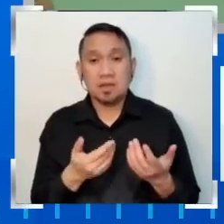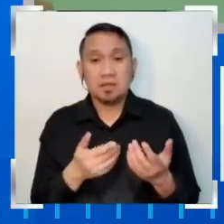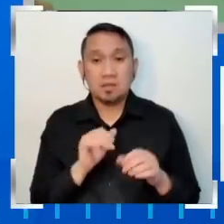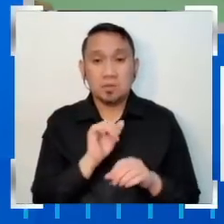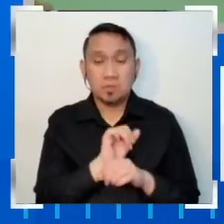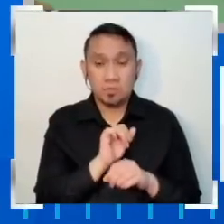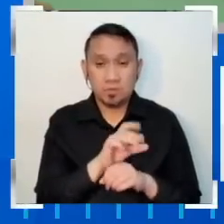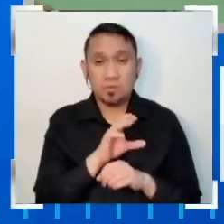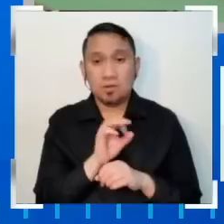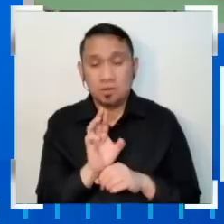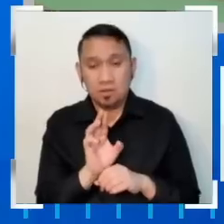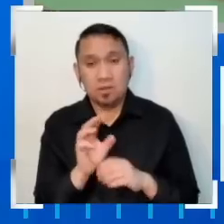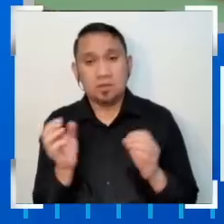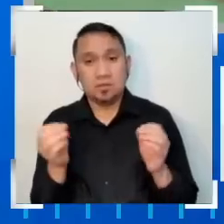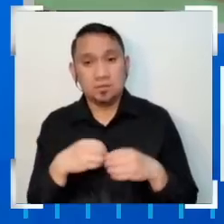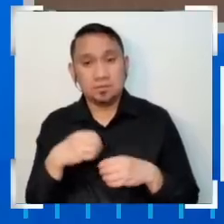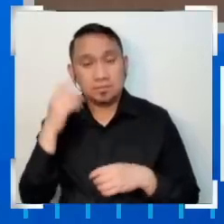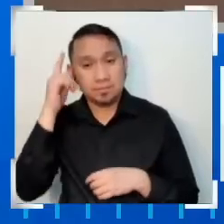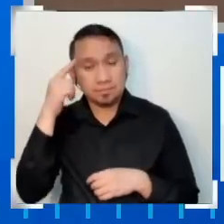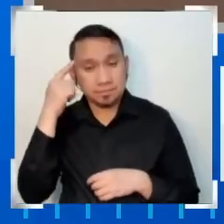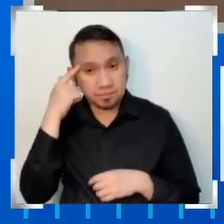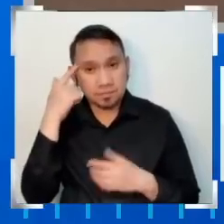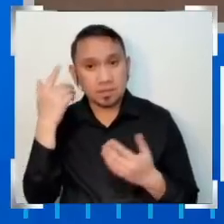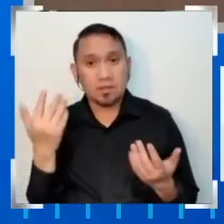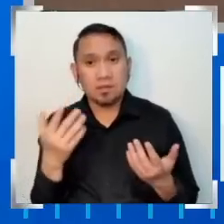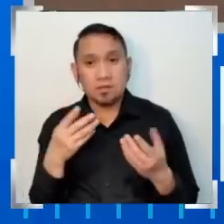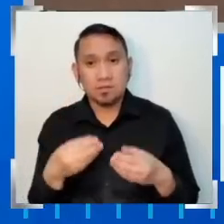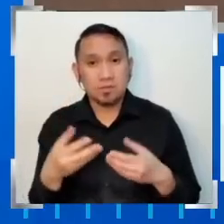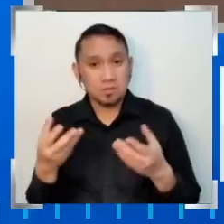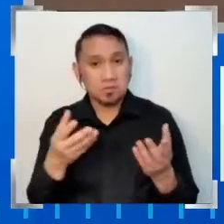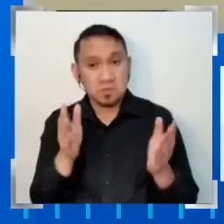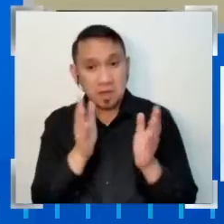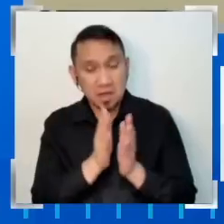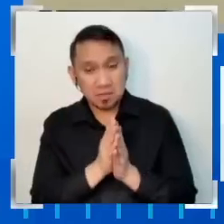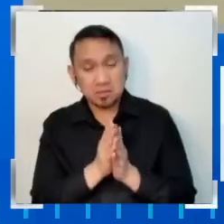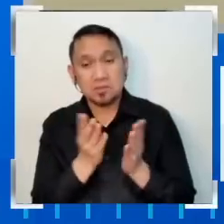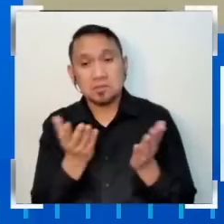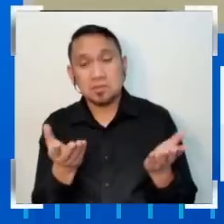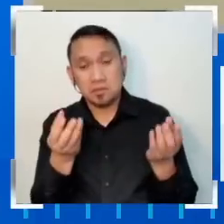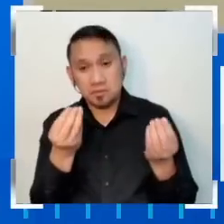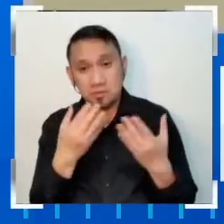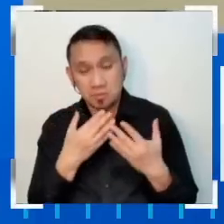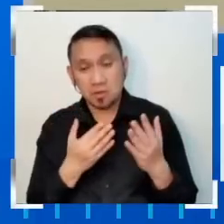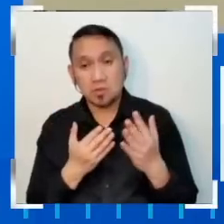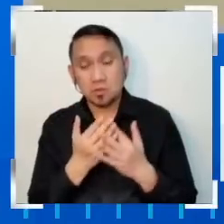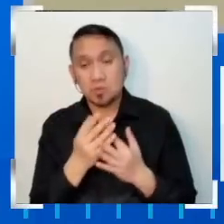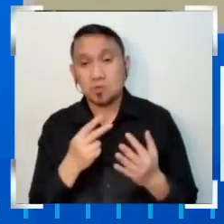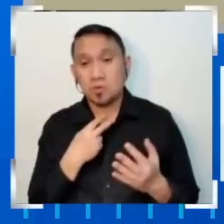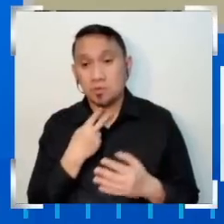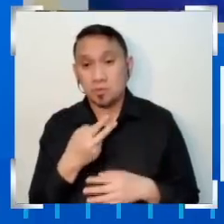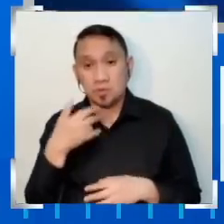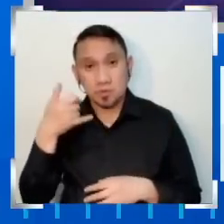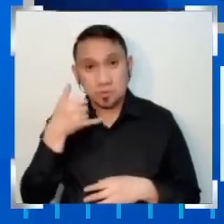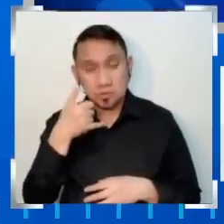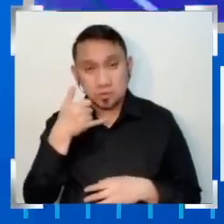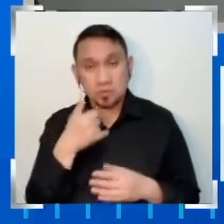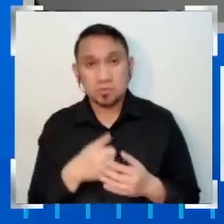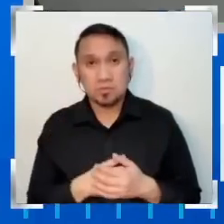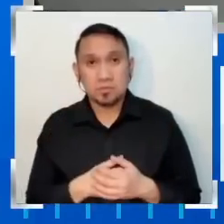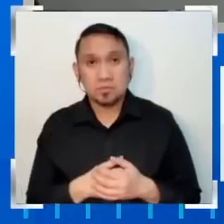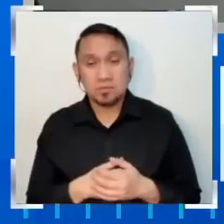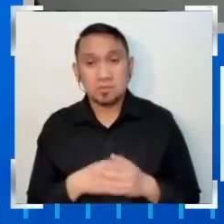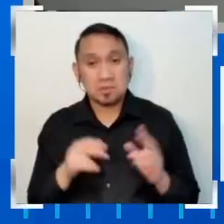gobyerno para ma-profile ka o mahinga ng impormasyon via voice call sa modus sa kung tawagin ay phishing.